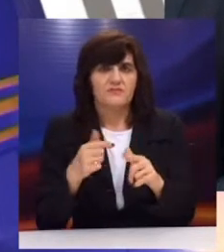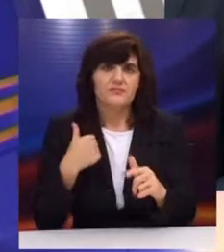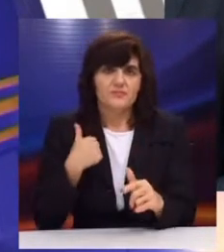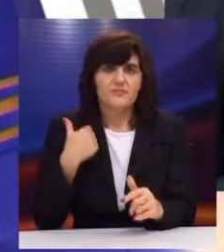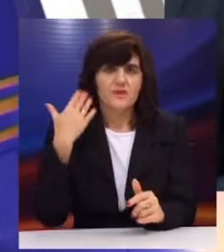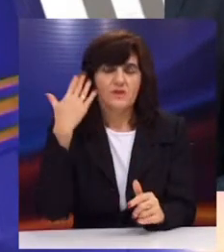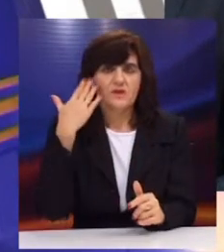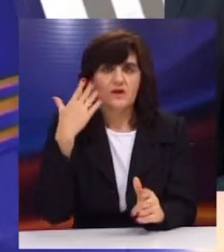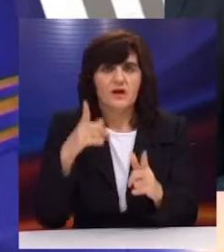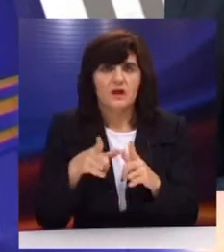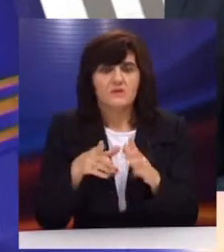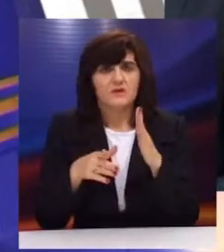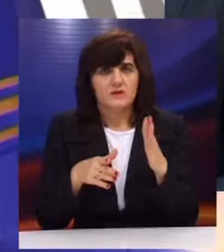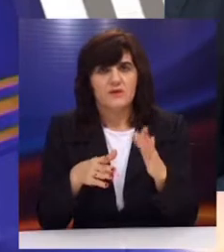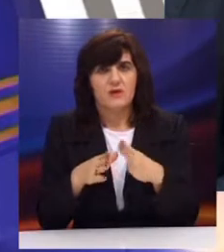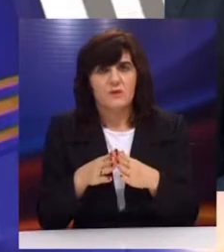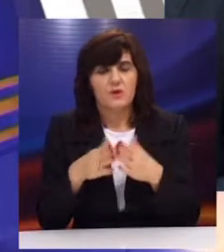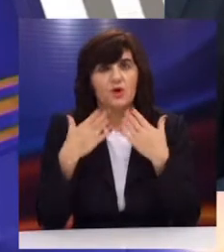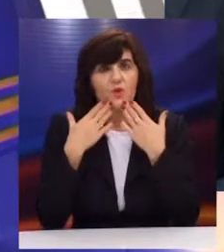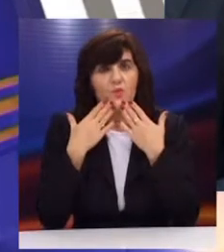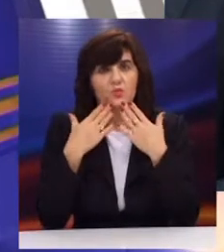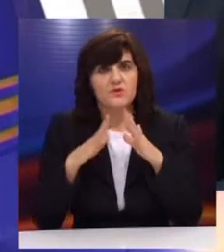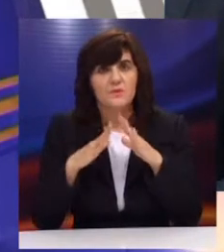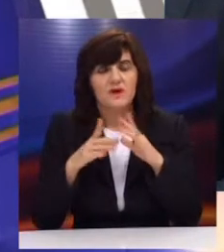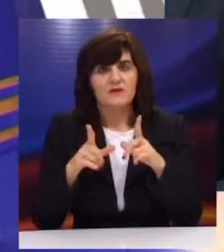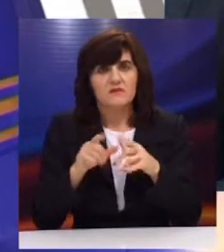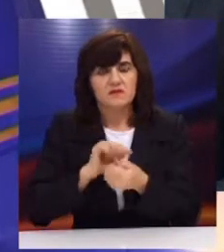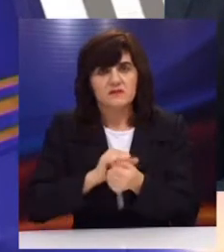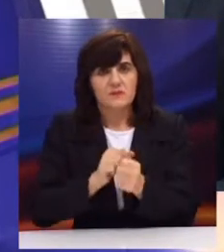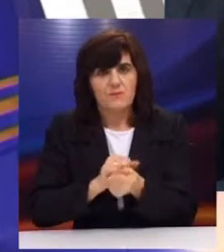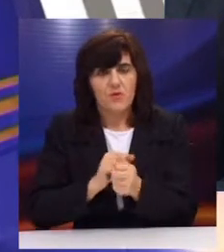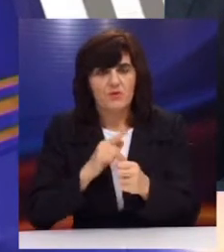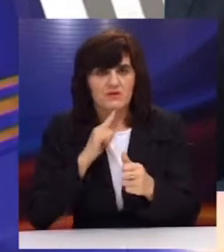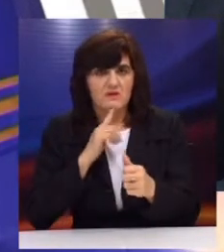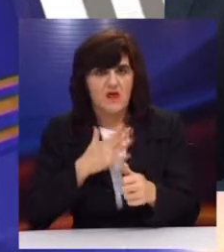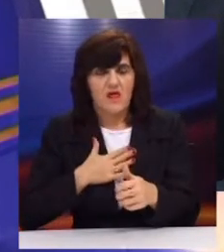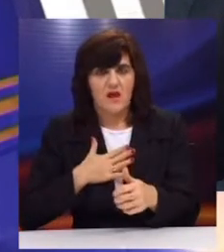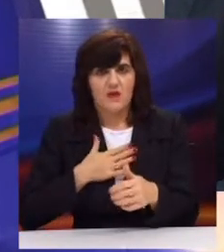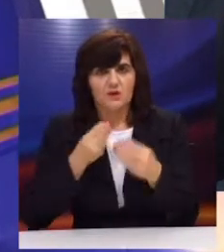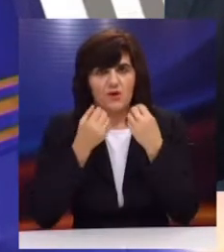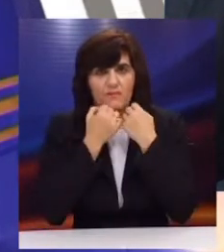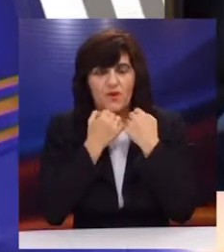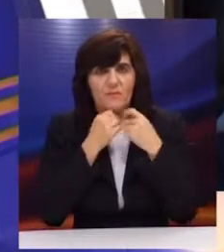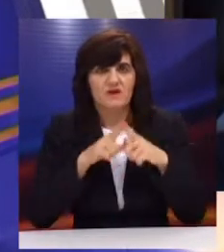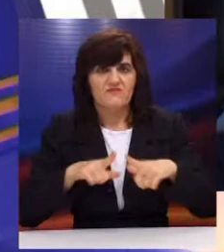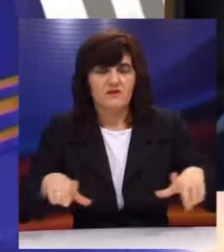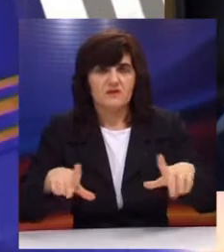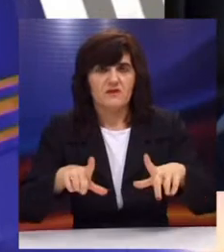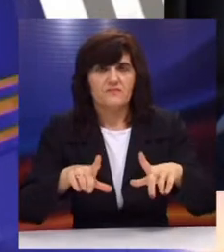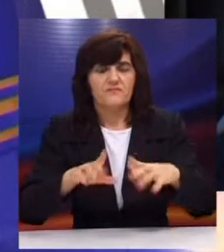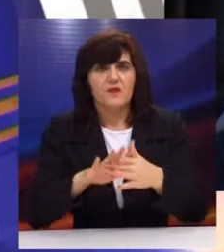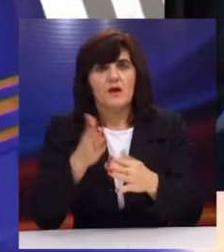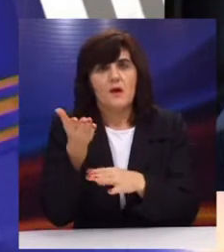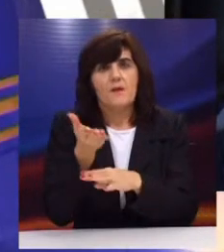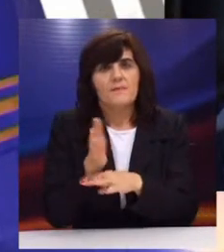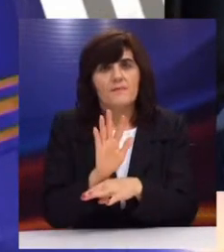nadam da će se tim uspjeti izboriti u interesu naših poljoprivrednika za što veće sredstva.